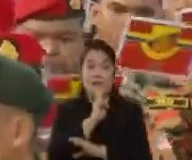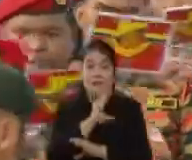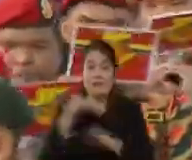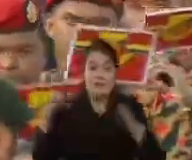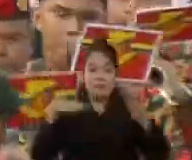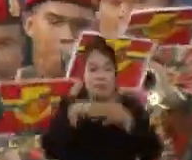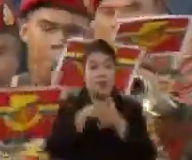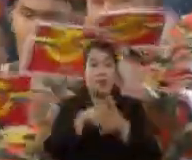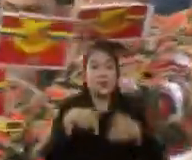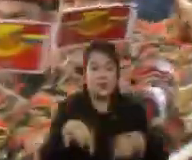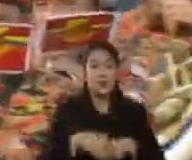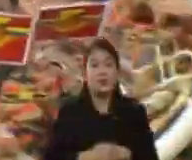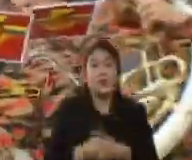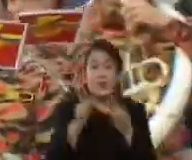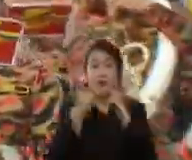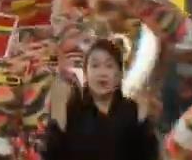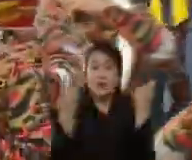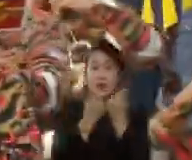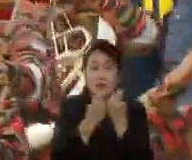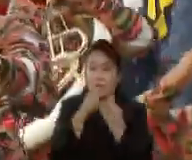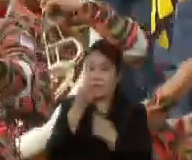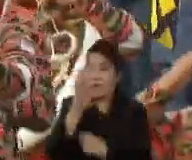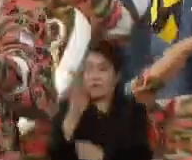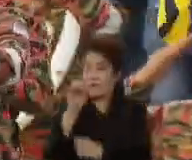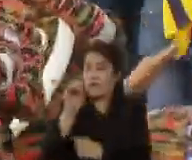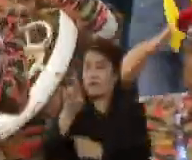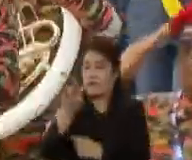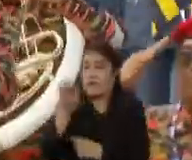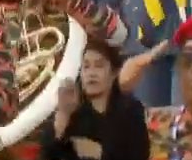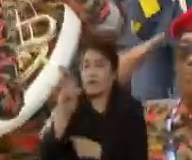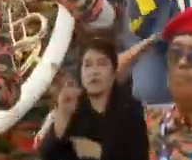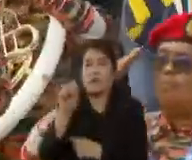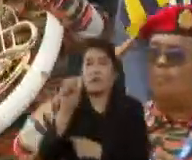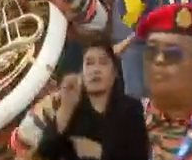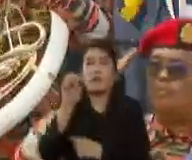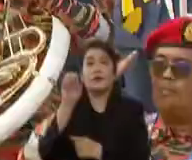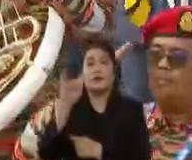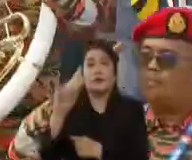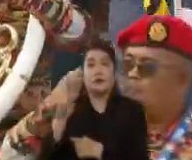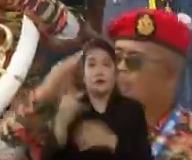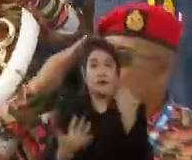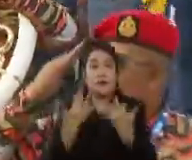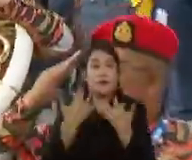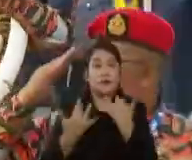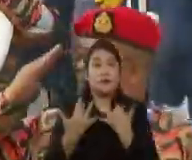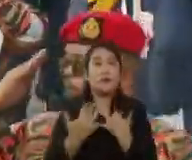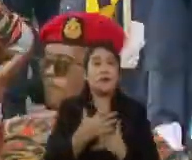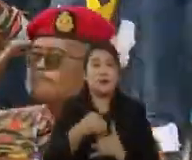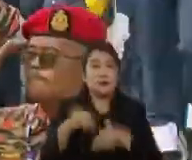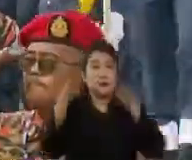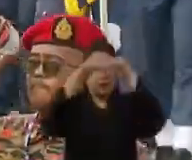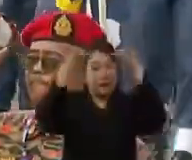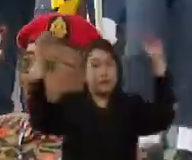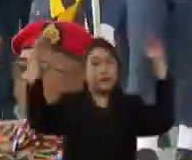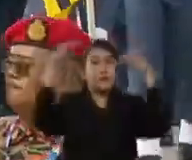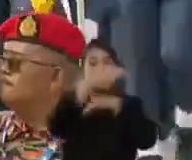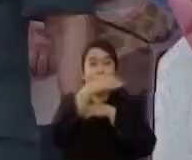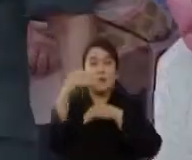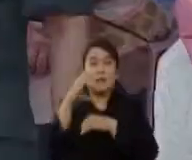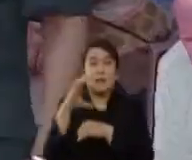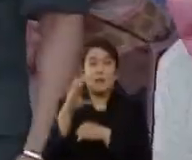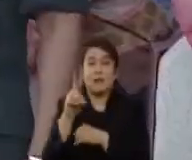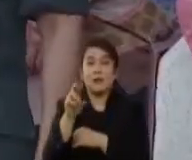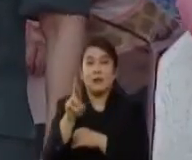Kebalangan Jalan Raya, Pasukan Forensik Kebakaran, Unit Udara Bomba dan Pasukan Multiskills, Unit Hazmat dan